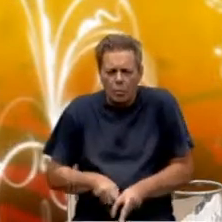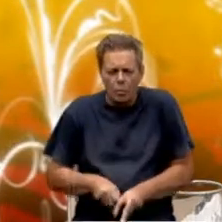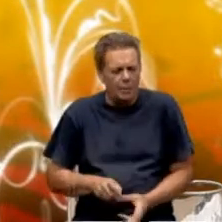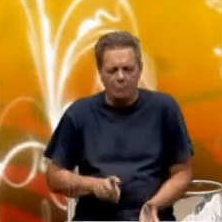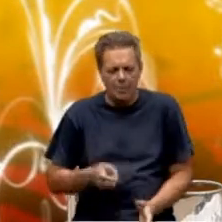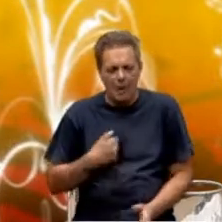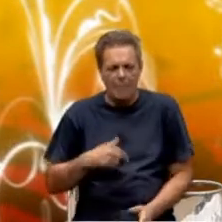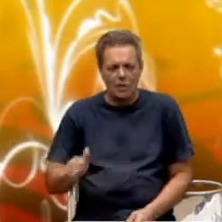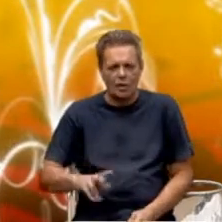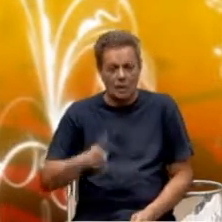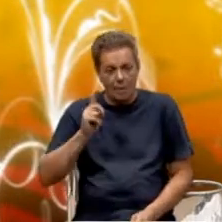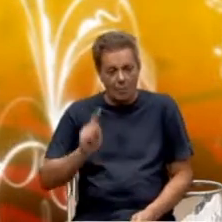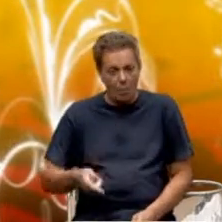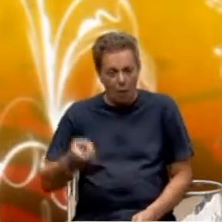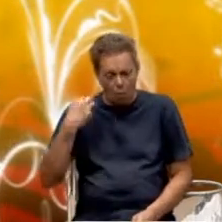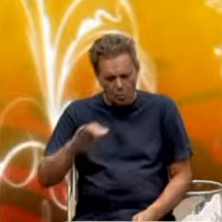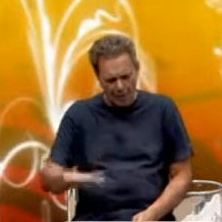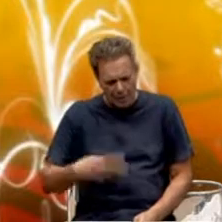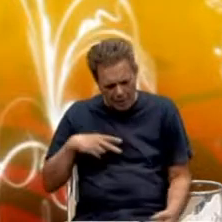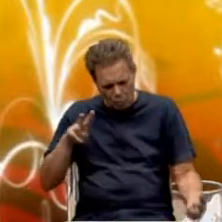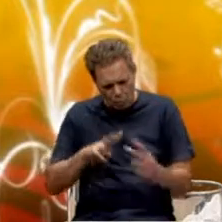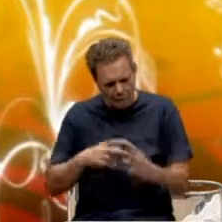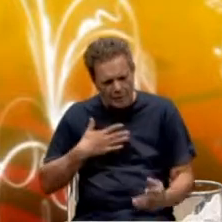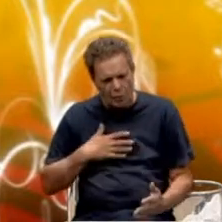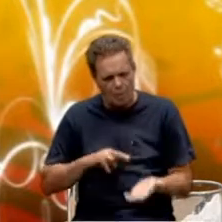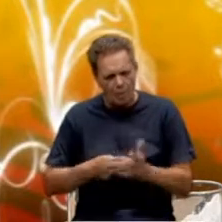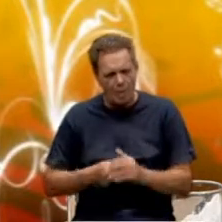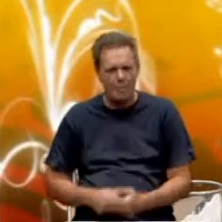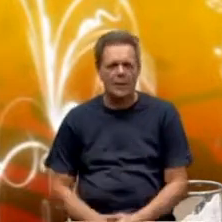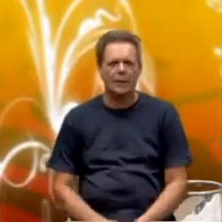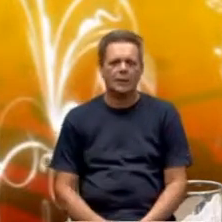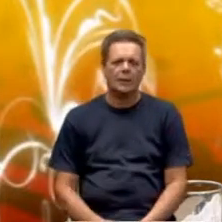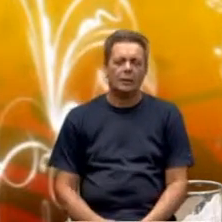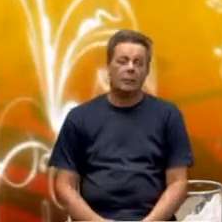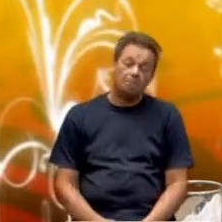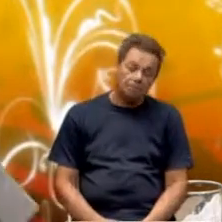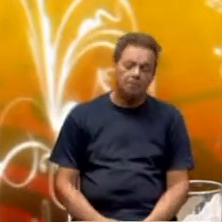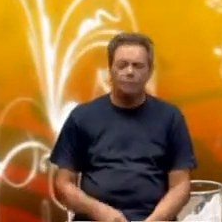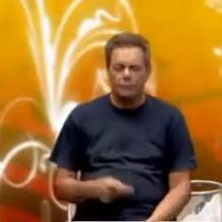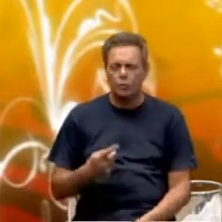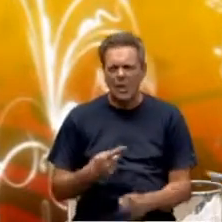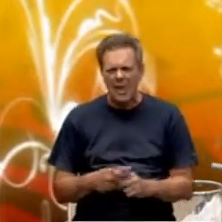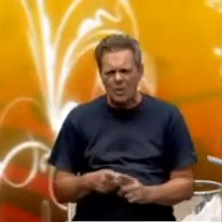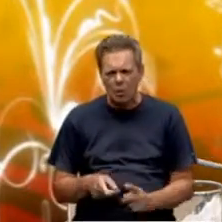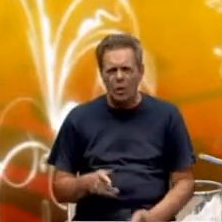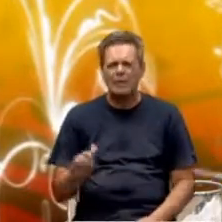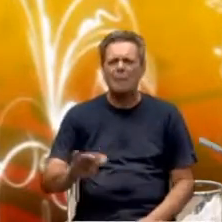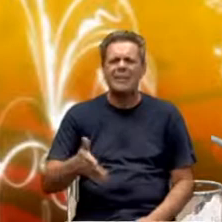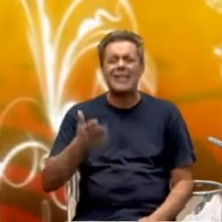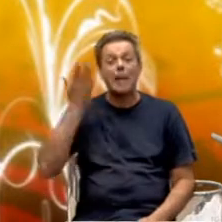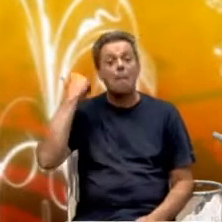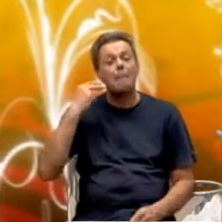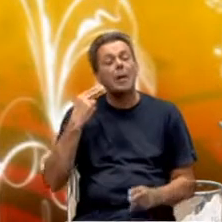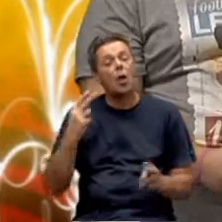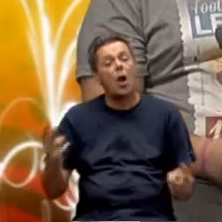naša djeca moraju od malena se suočavati sa svojim problemom. Baš sam, ali iz razloga čistog da bi njima lakše bilo. Da, ako